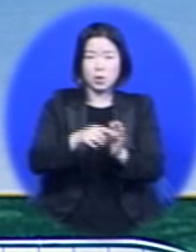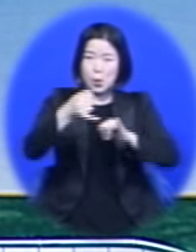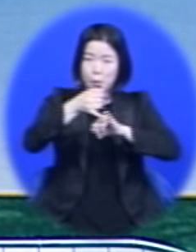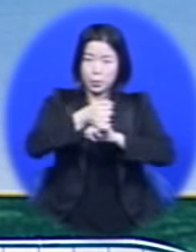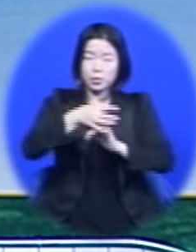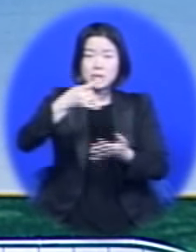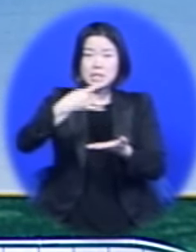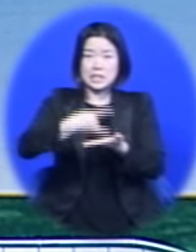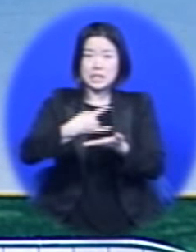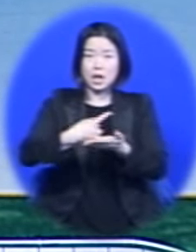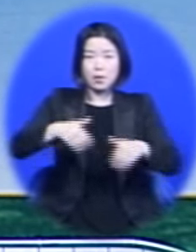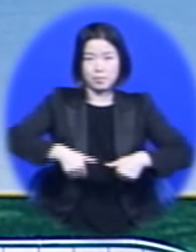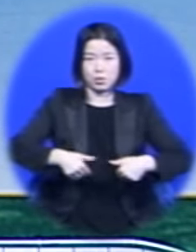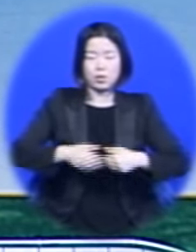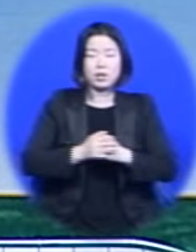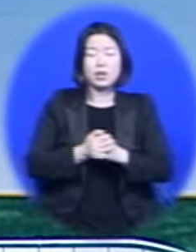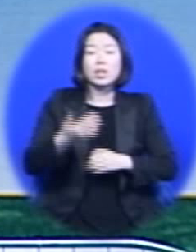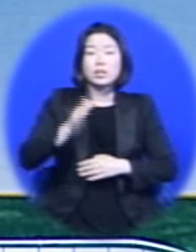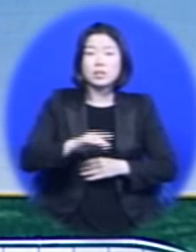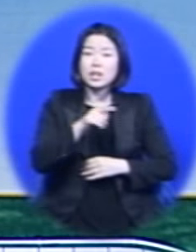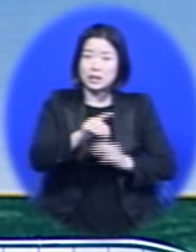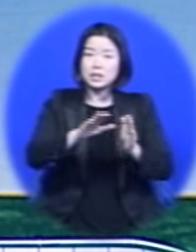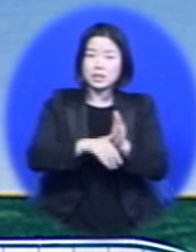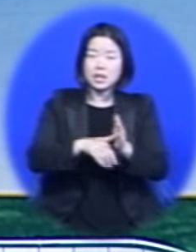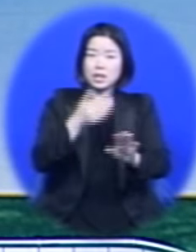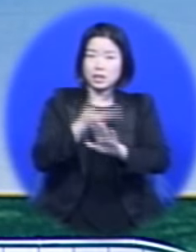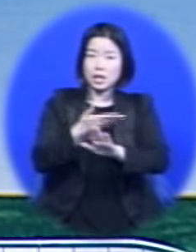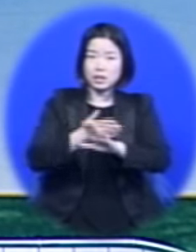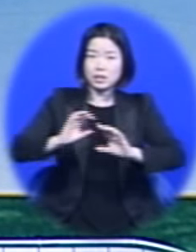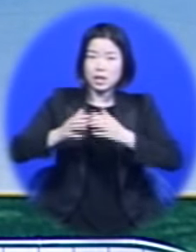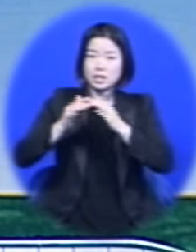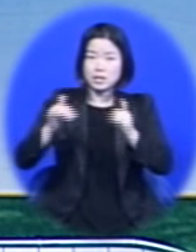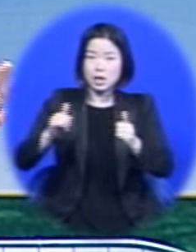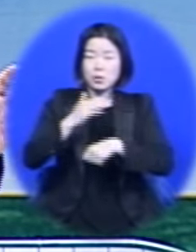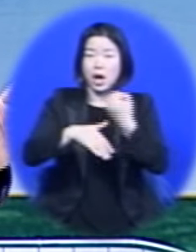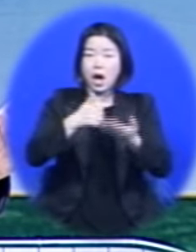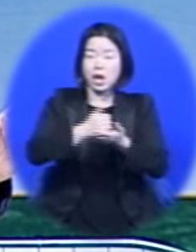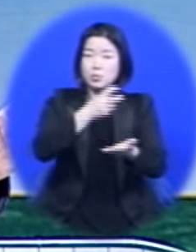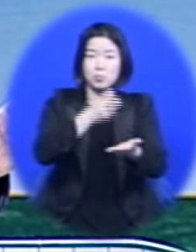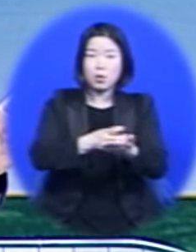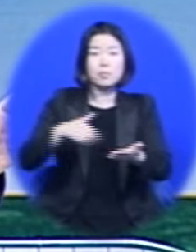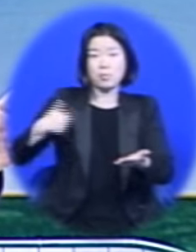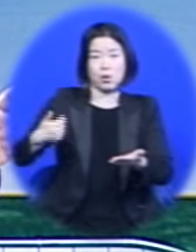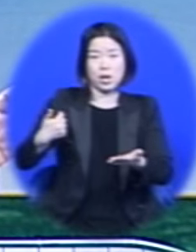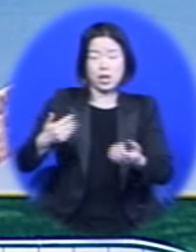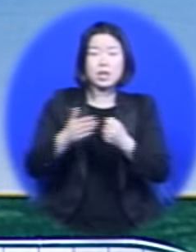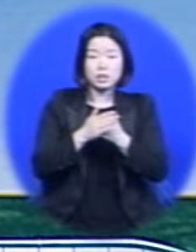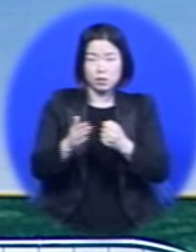필요합니다. 그런데 그때 당시에 이방인들은 하나님이 율법을 알지 못했기